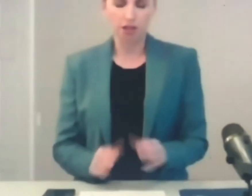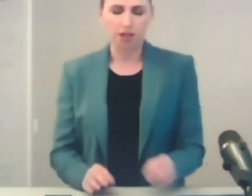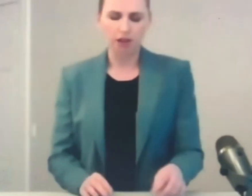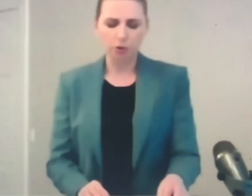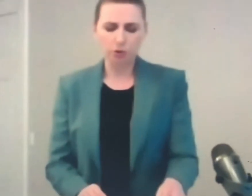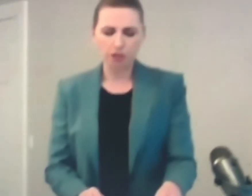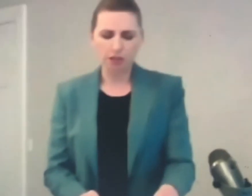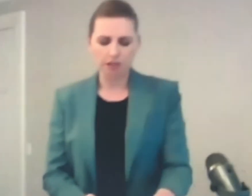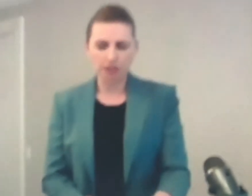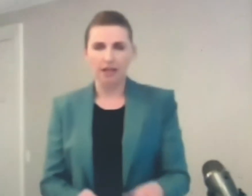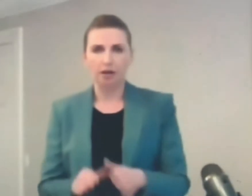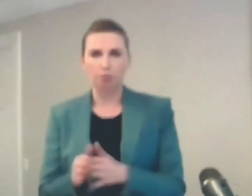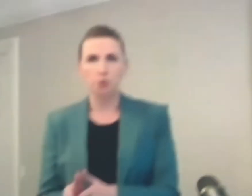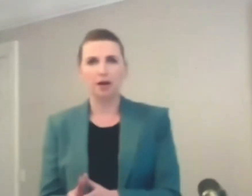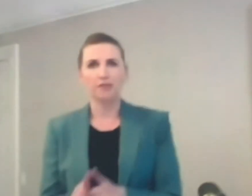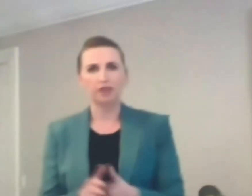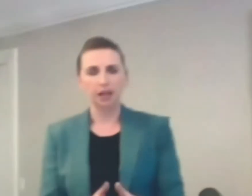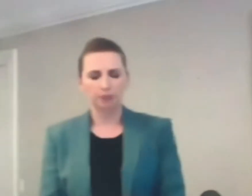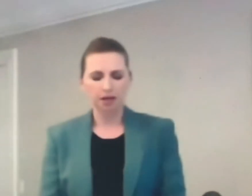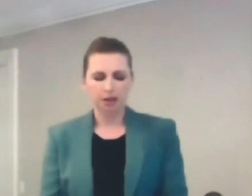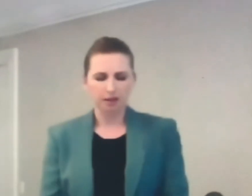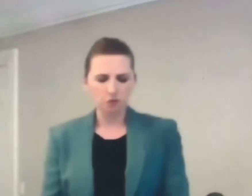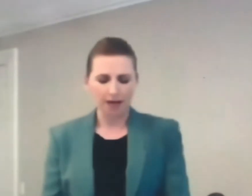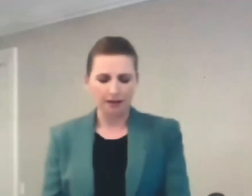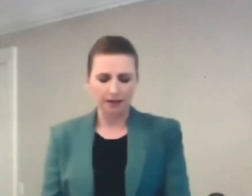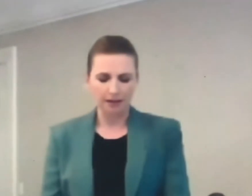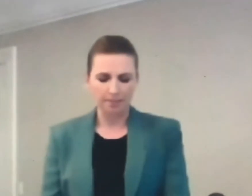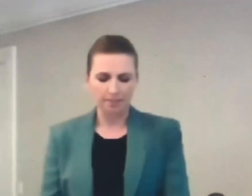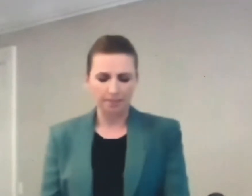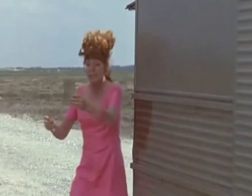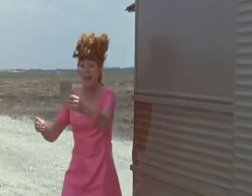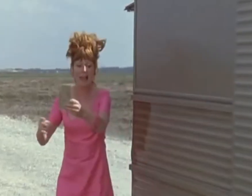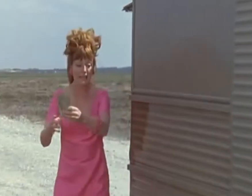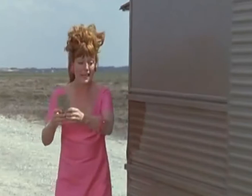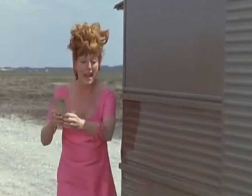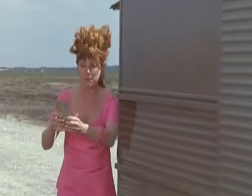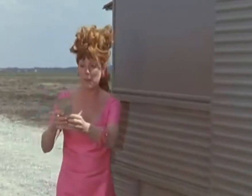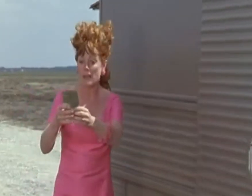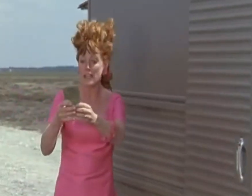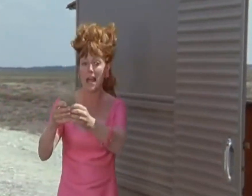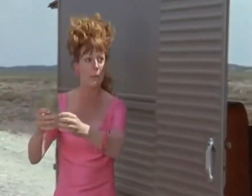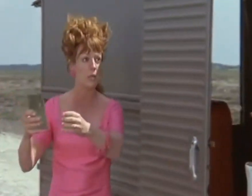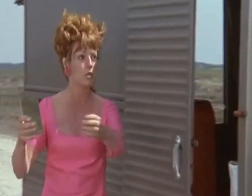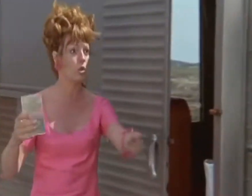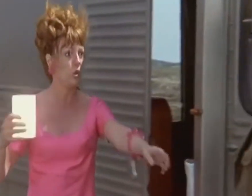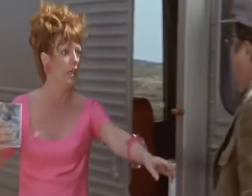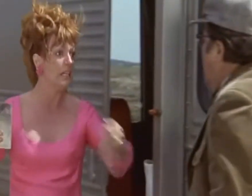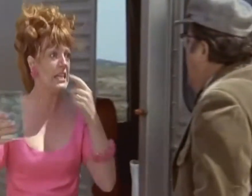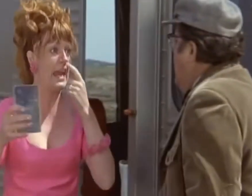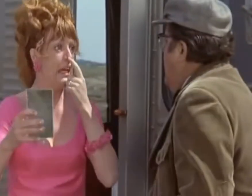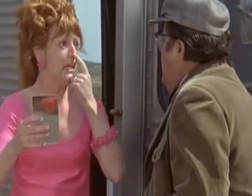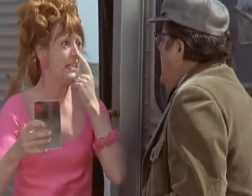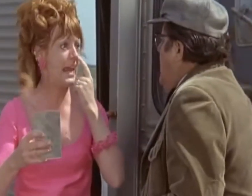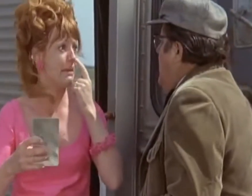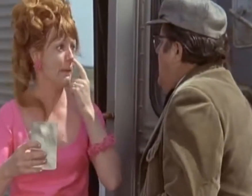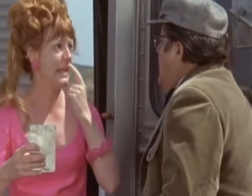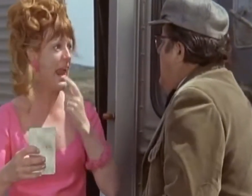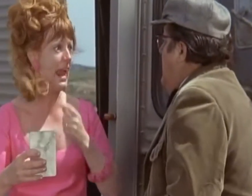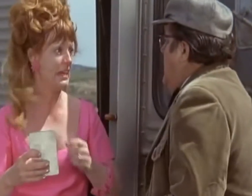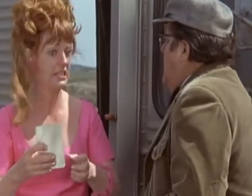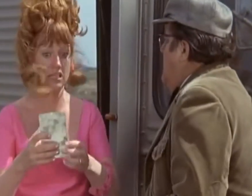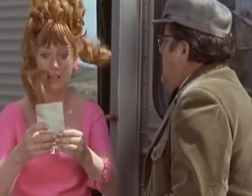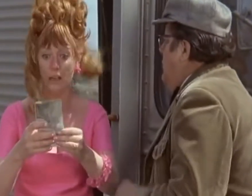En muteret virus risikerer at blive spredt fra Danmark til andre lande. Hæld hjælp! Jeg bliver syg! Se